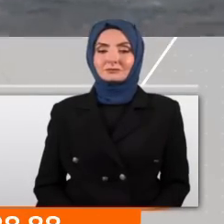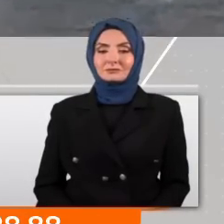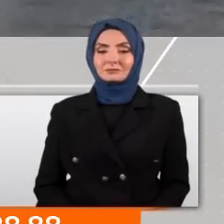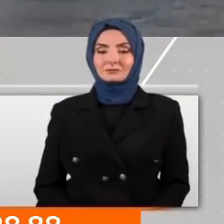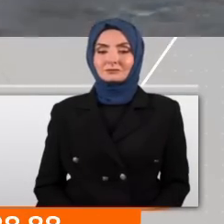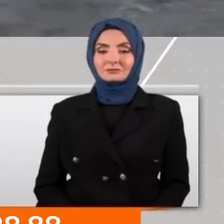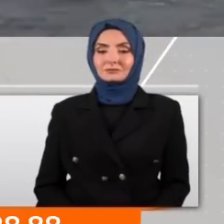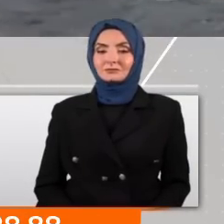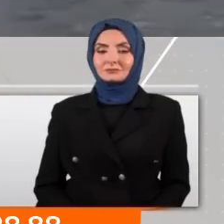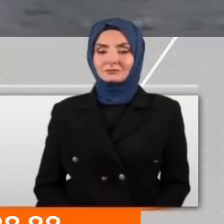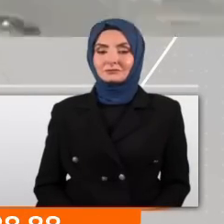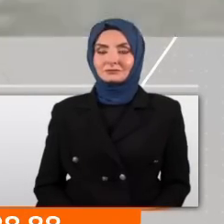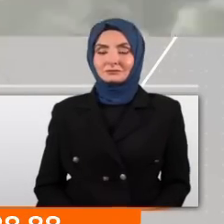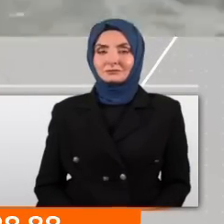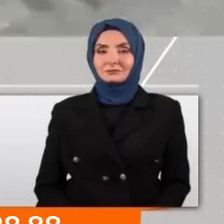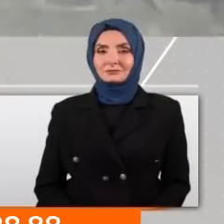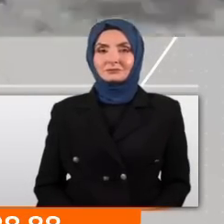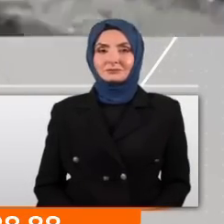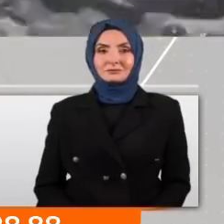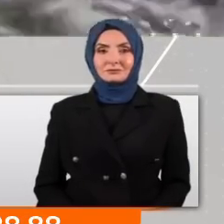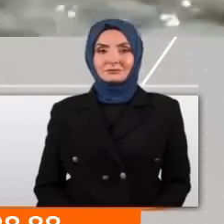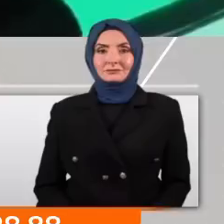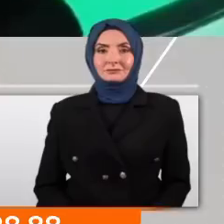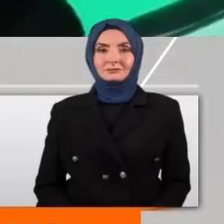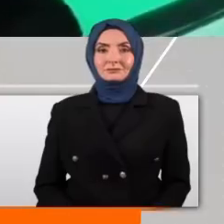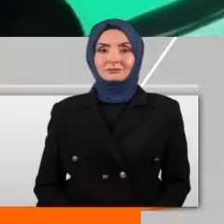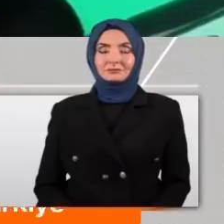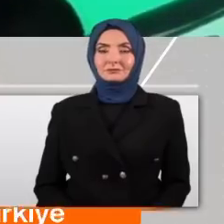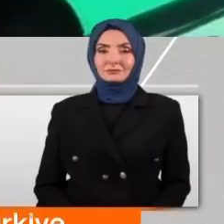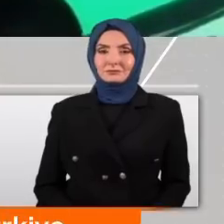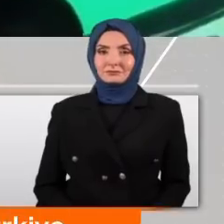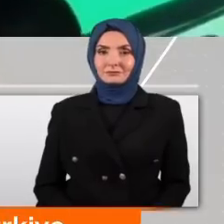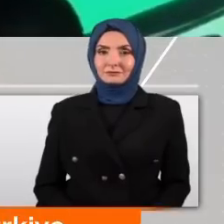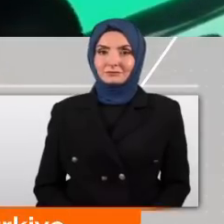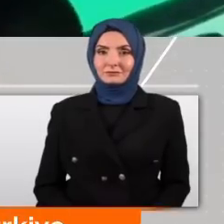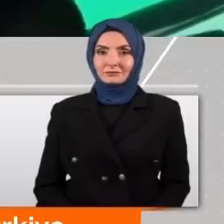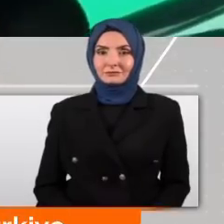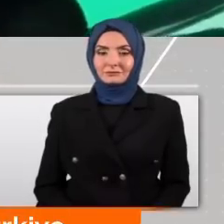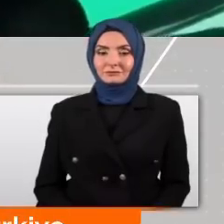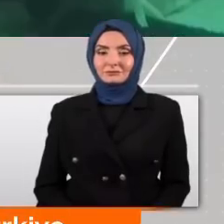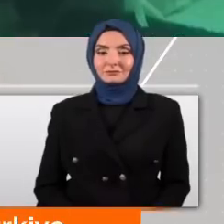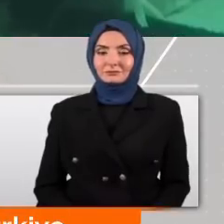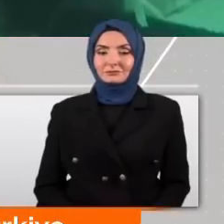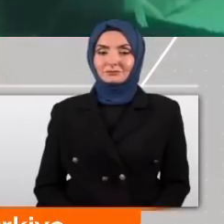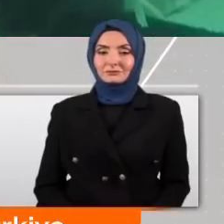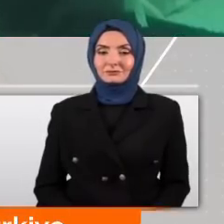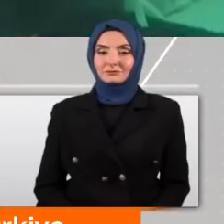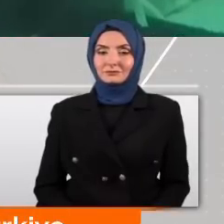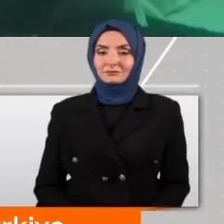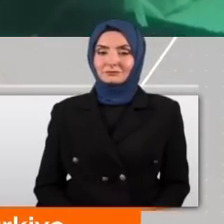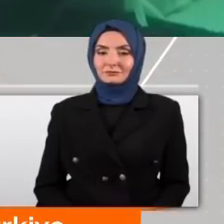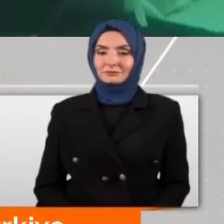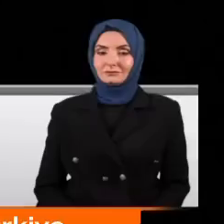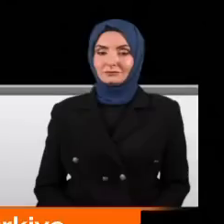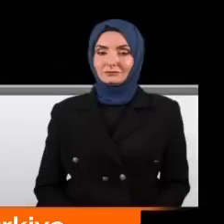Amerika Birleşik Devletleri Sahil Güvenlik ve tüm birleşik komutanlık adına aileleri en derin taziyelerimi sunuyor